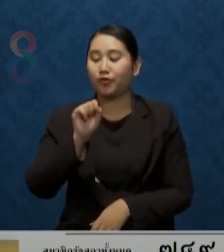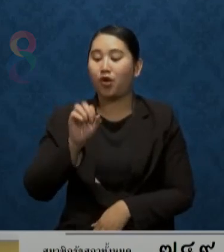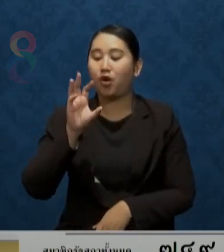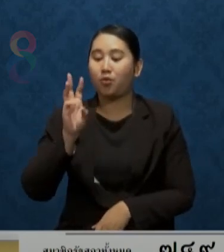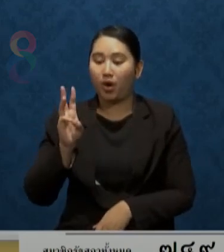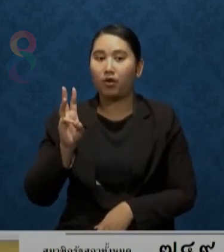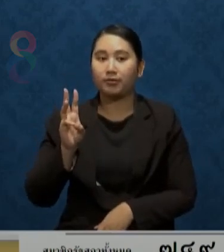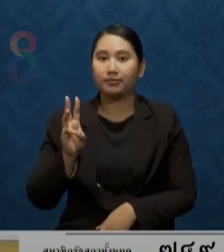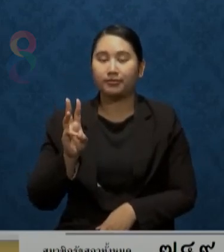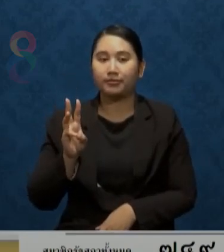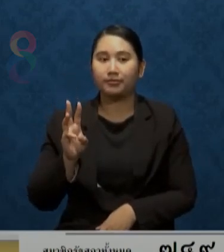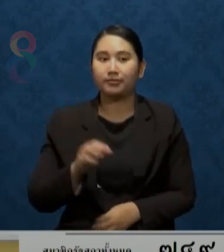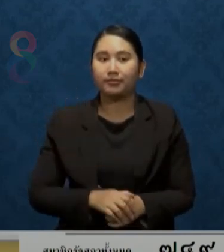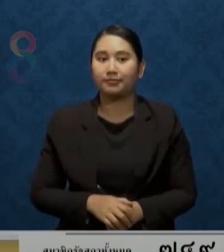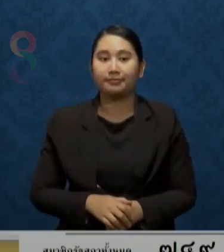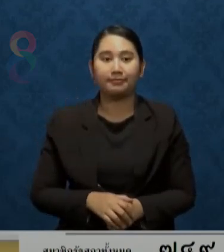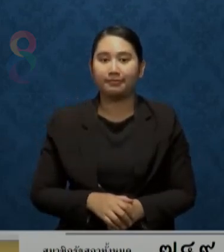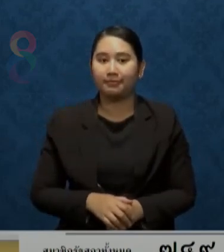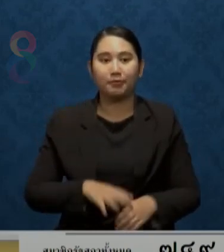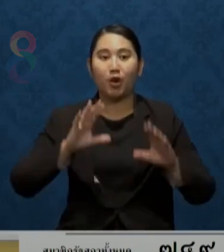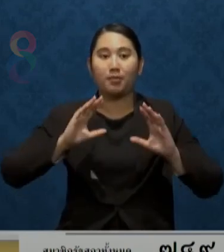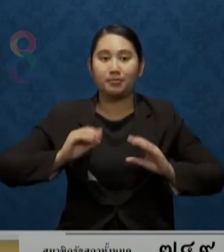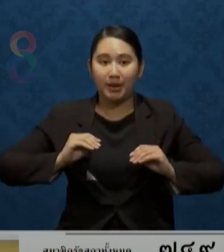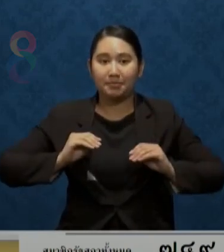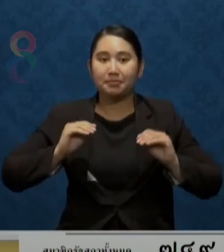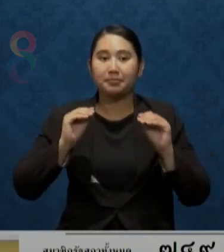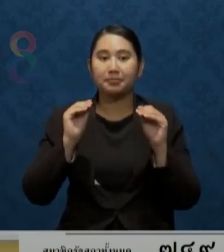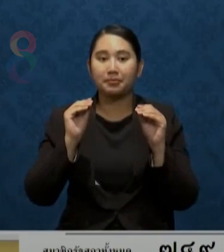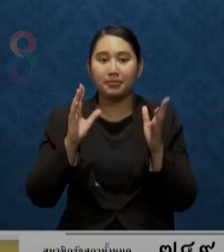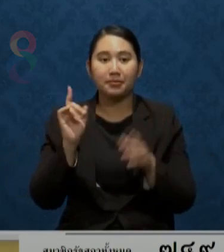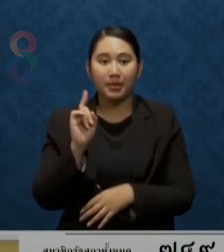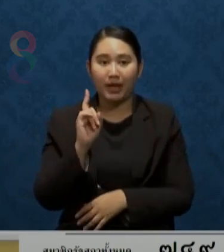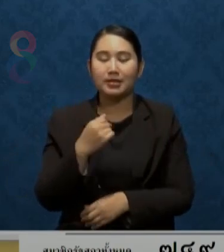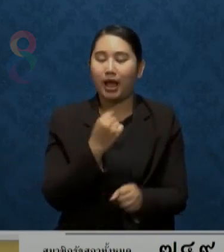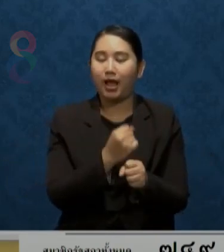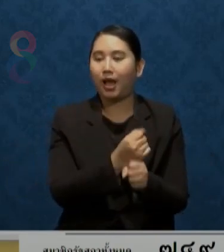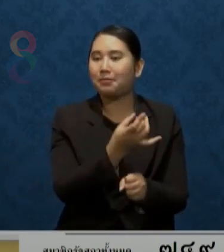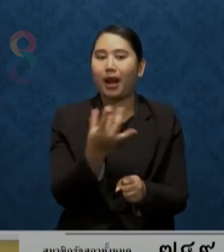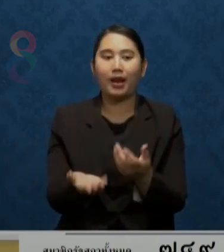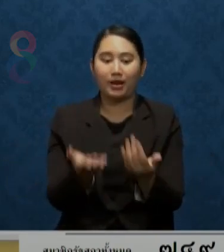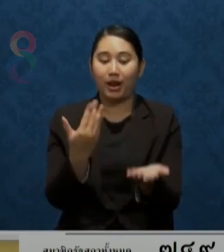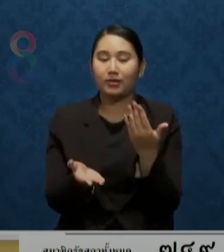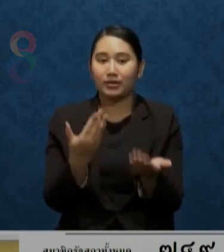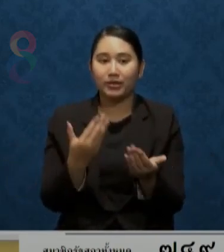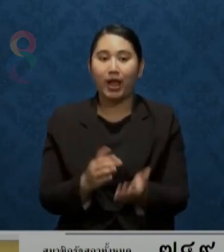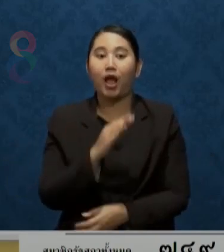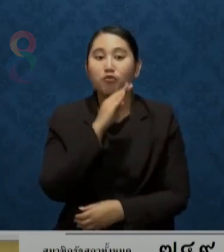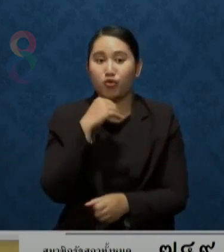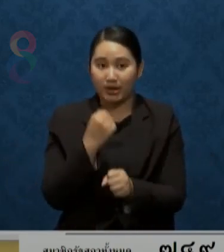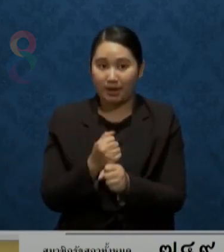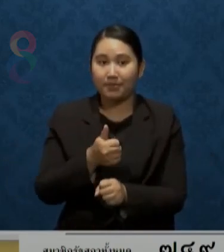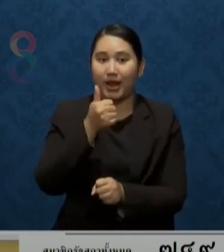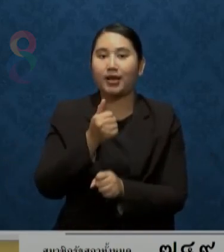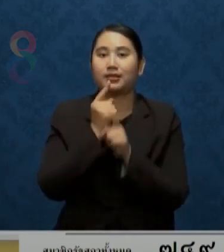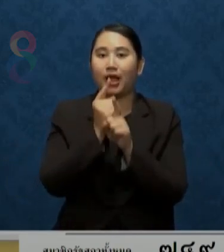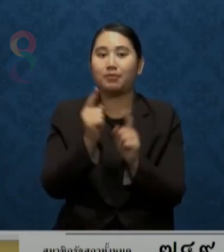นะครับไม่ได้ปฏิเสธนะครับในเรื่องที่ท่านจะทำอะไรก็ตามนะครับถ้าว่ามันทำได้ตามกฎหม